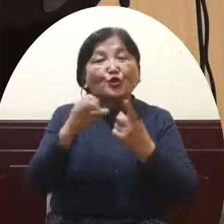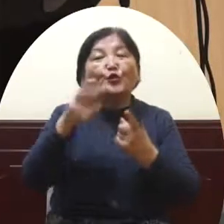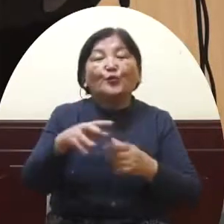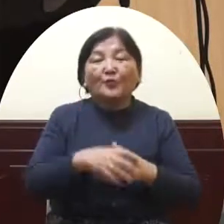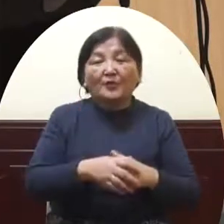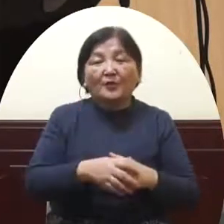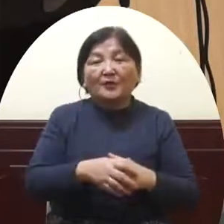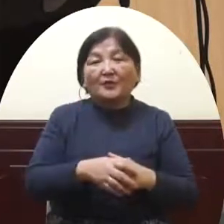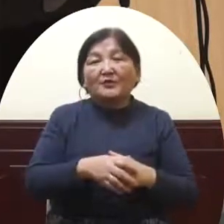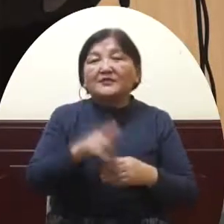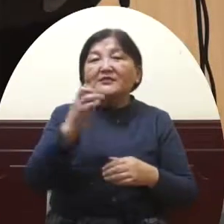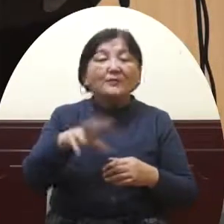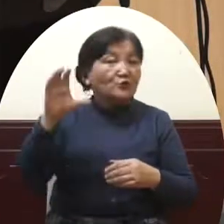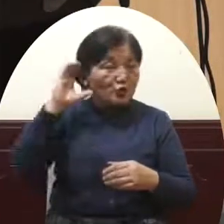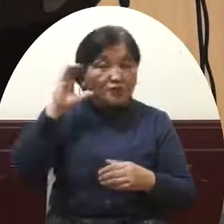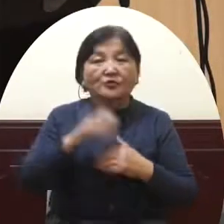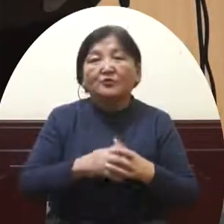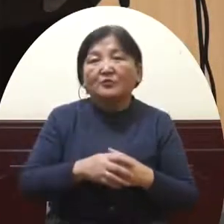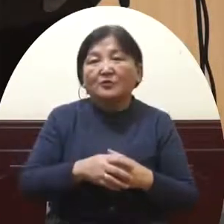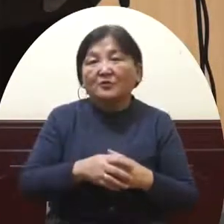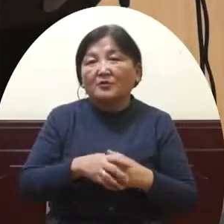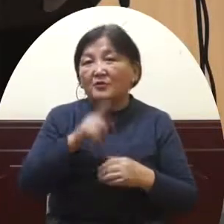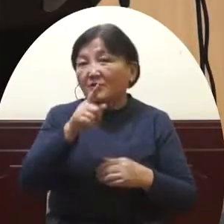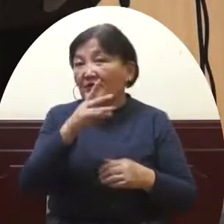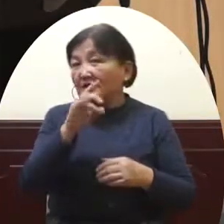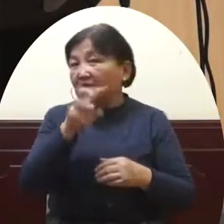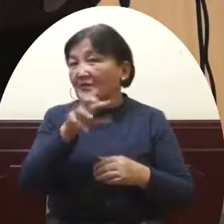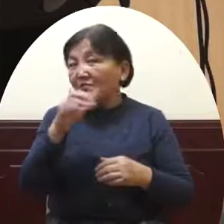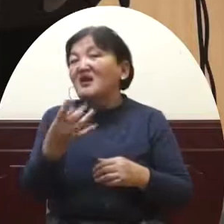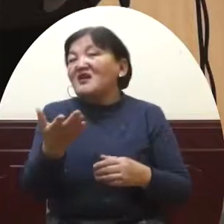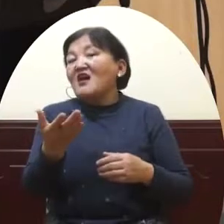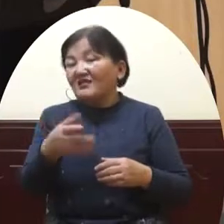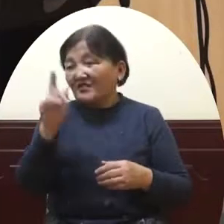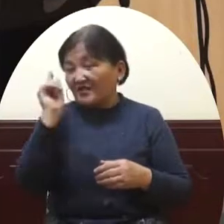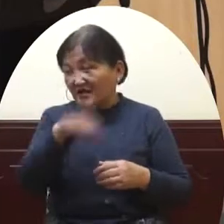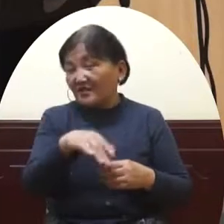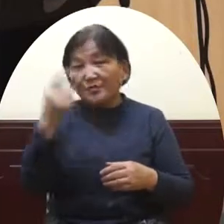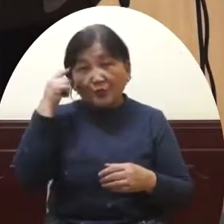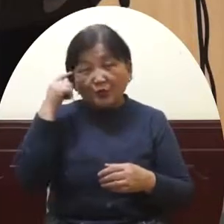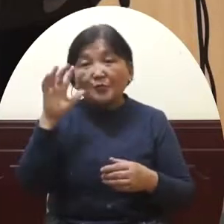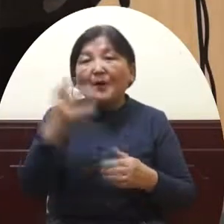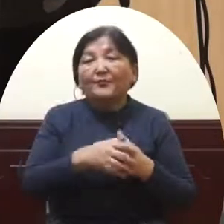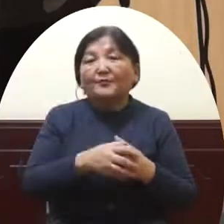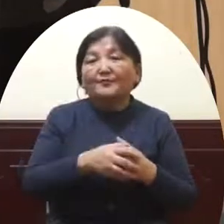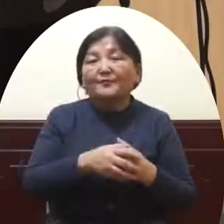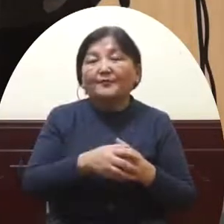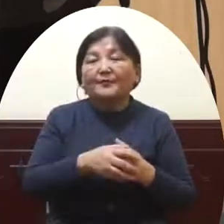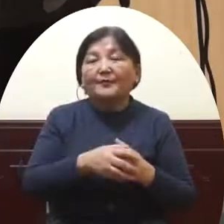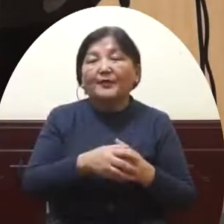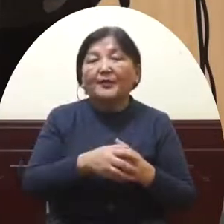хараад магадгүй зарим сонсогчид энэ намаар яадаг байна, интернетээр яадаг байна гэж бодож магадгүй. Гэхдээ энэ